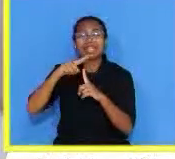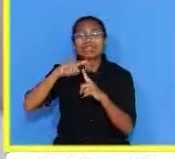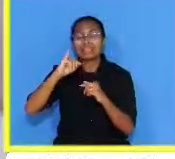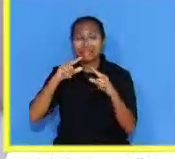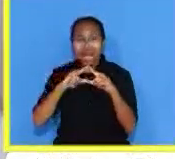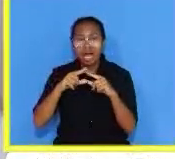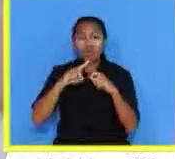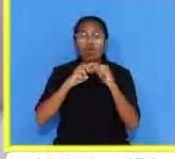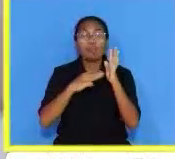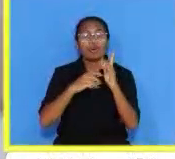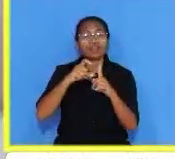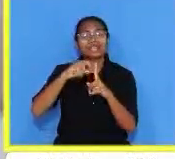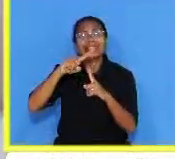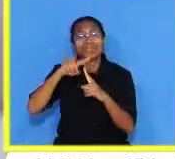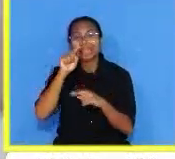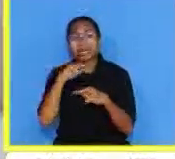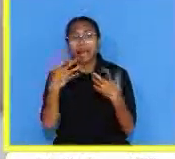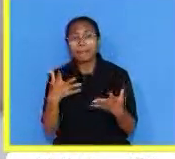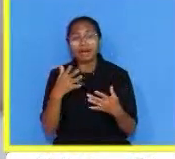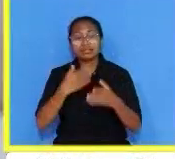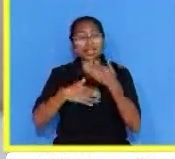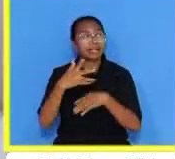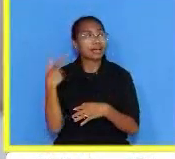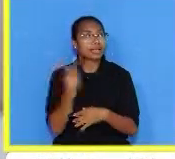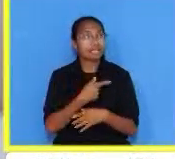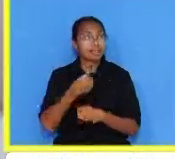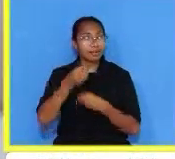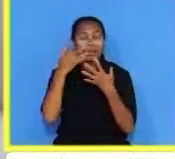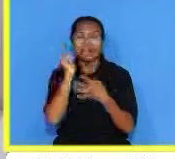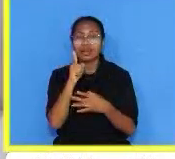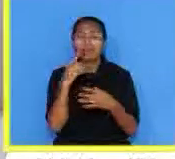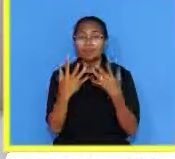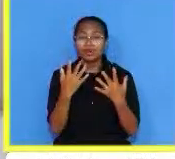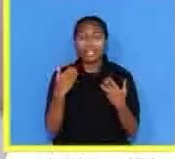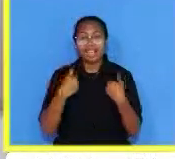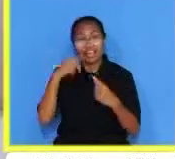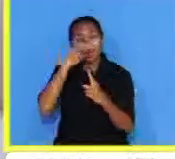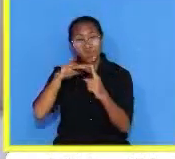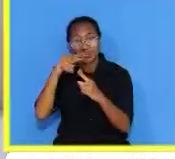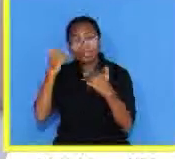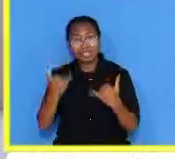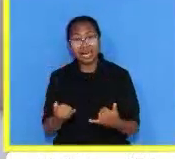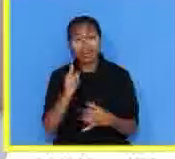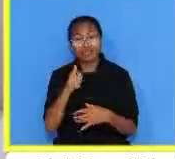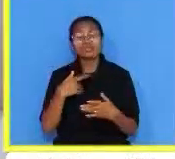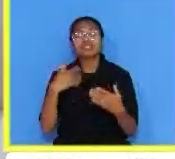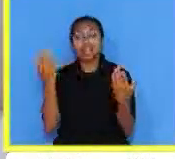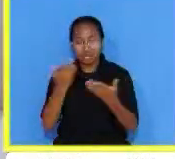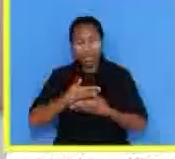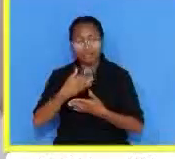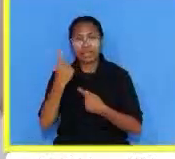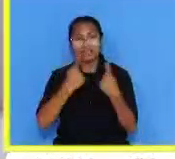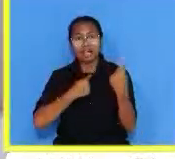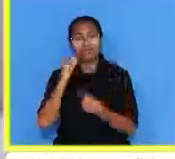komorbid. Karena sekali lagi kami sampaikan, mungkin ada yang menonton pada saat ini, silakan datang ke